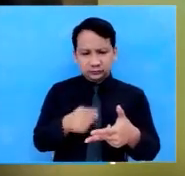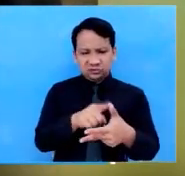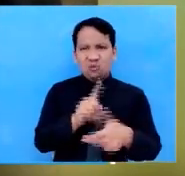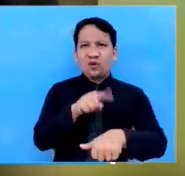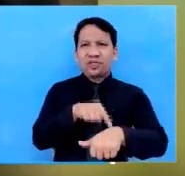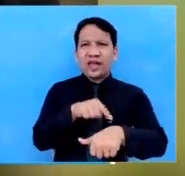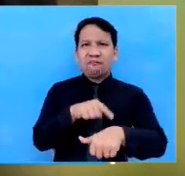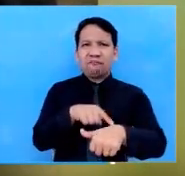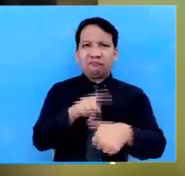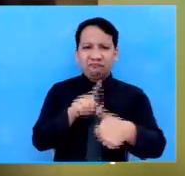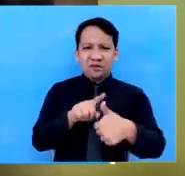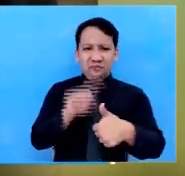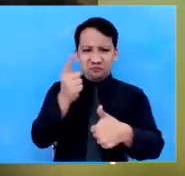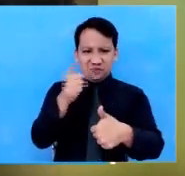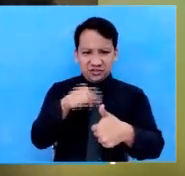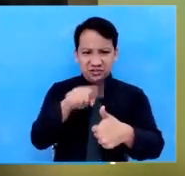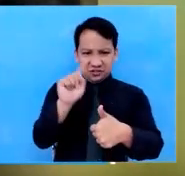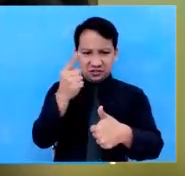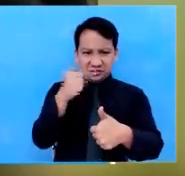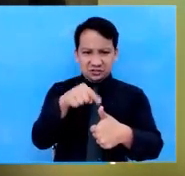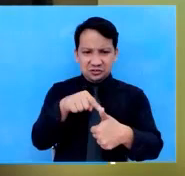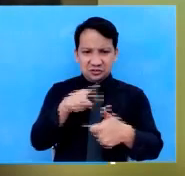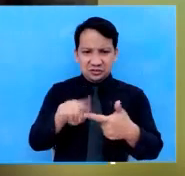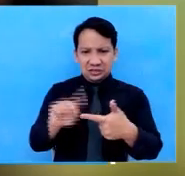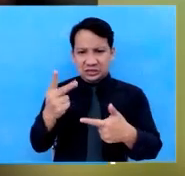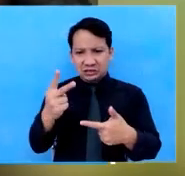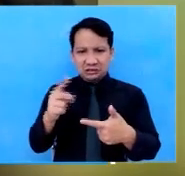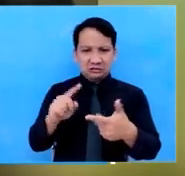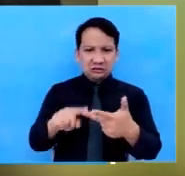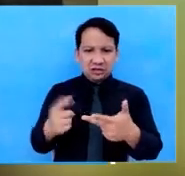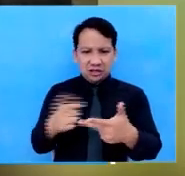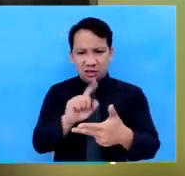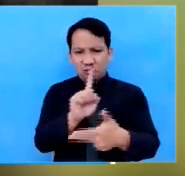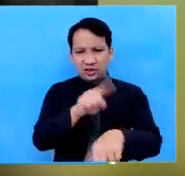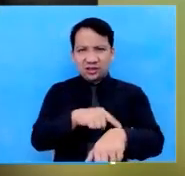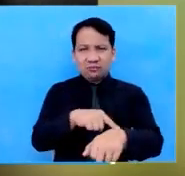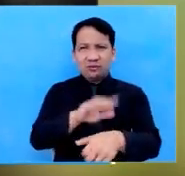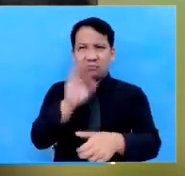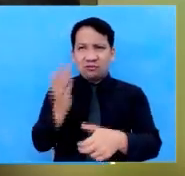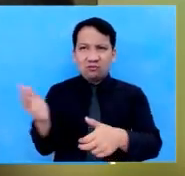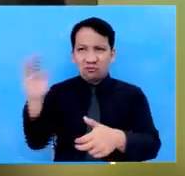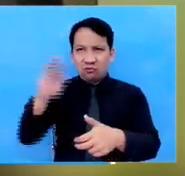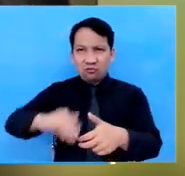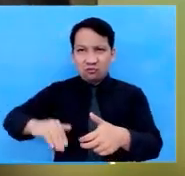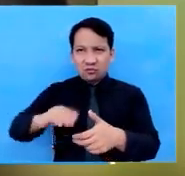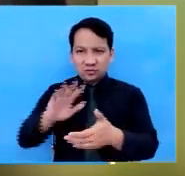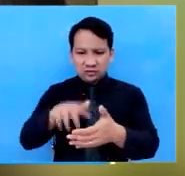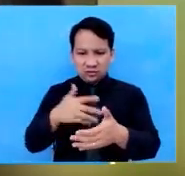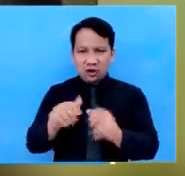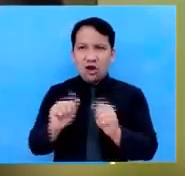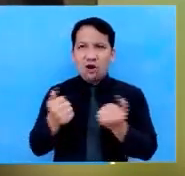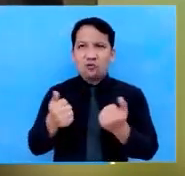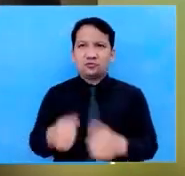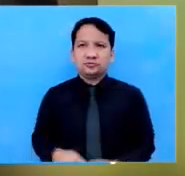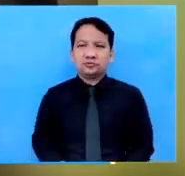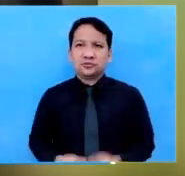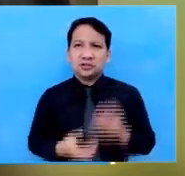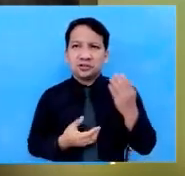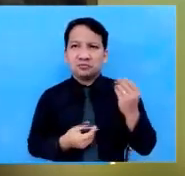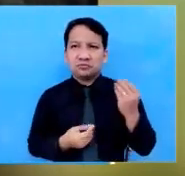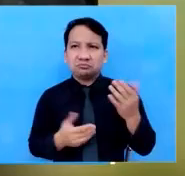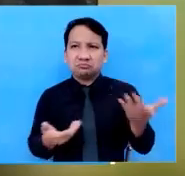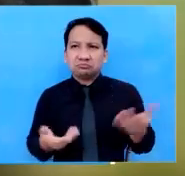oras yung isang shift? Maaari mo bang idetalye sa amin kung paano yung buong araw at na-schedule nila dyan?